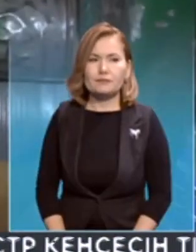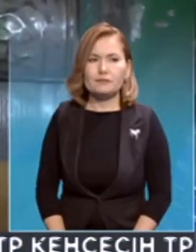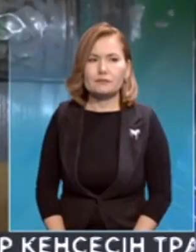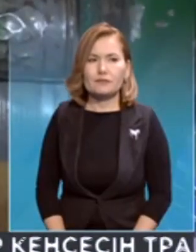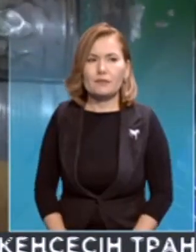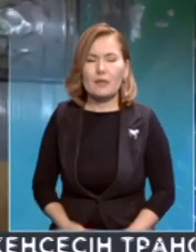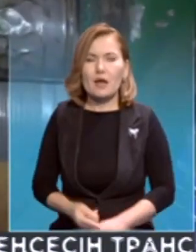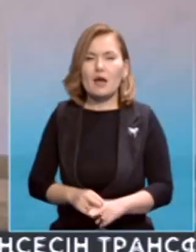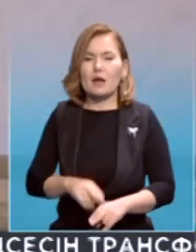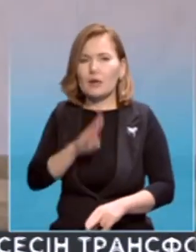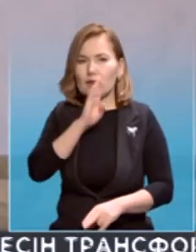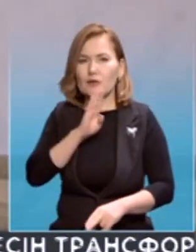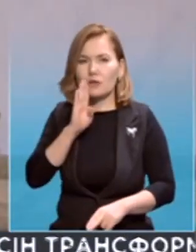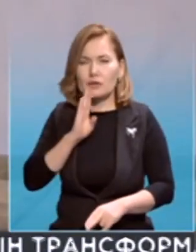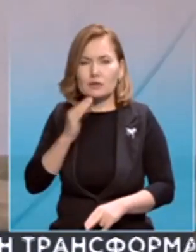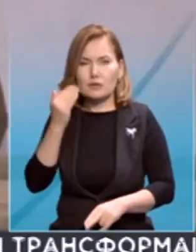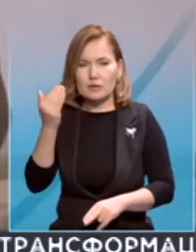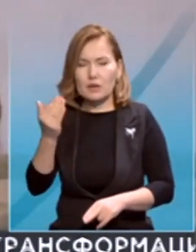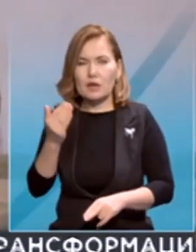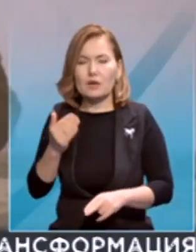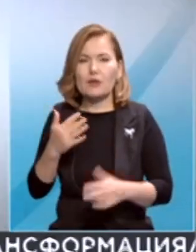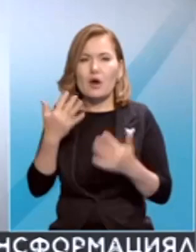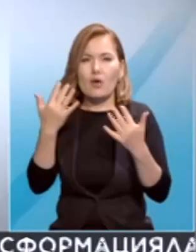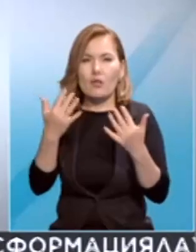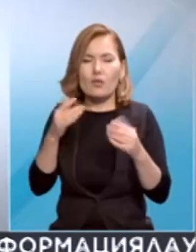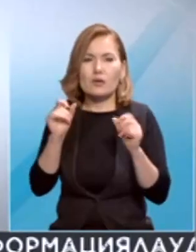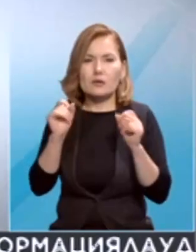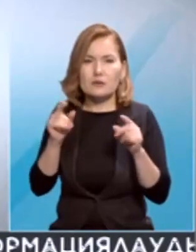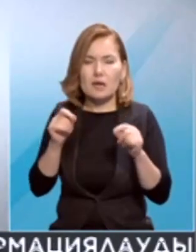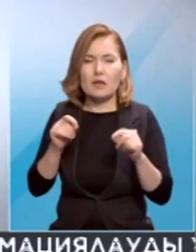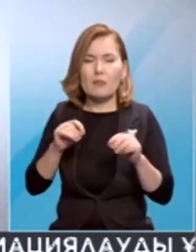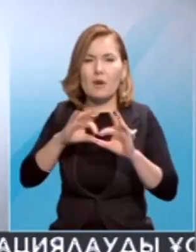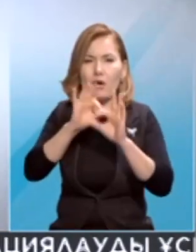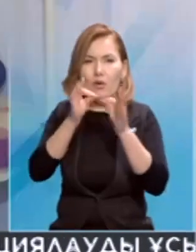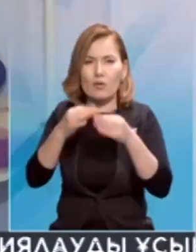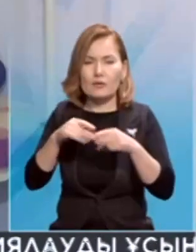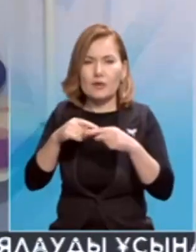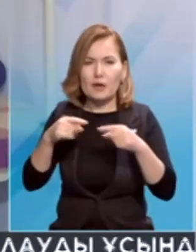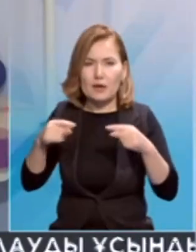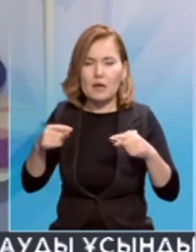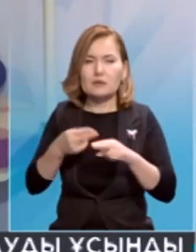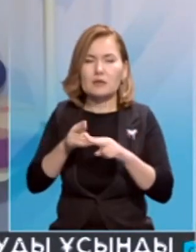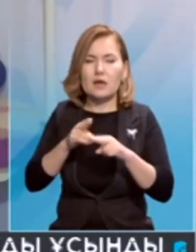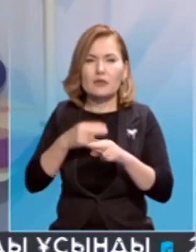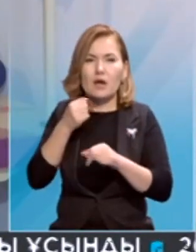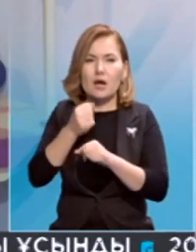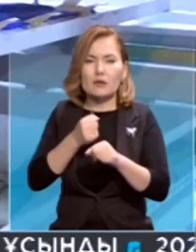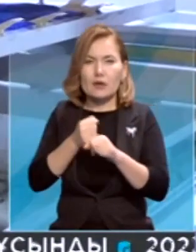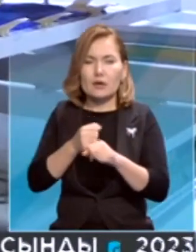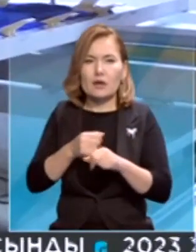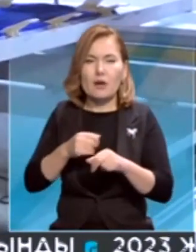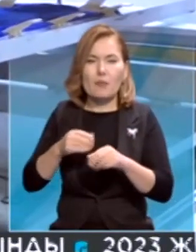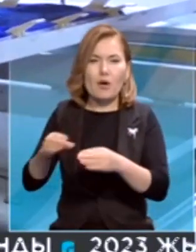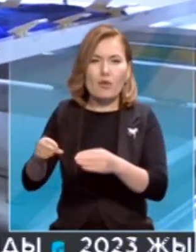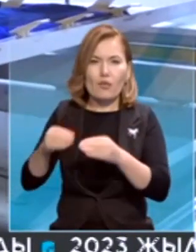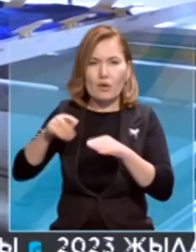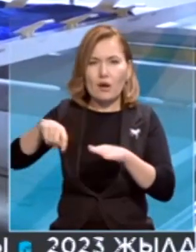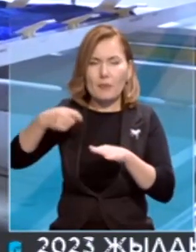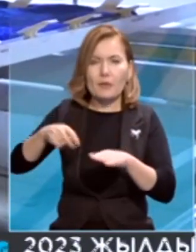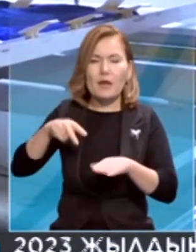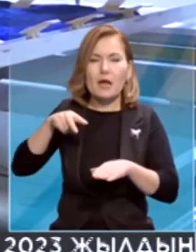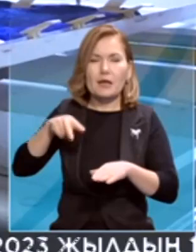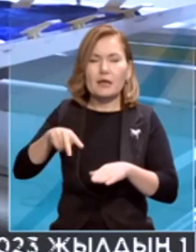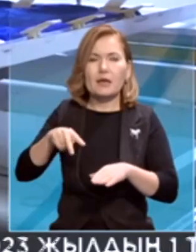Нұрила Мақымқызының қолынан ұлттық өнердің бәрі келеді. Көрпе көктеп қыздың жасауын дайындайды. Жас отбасы Алматы облысынан 2018 жыл